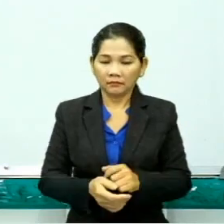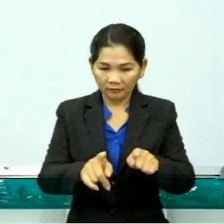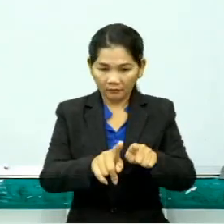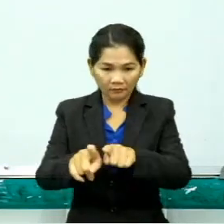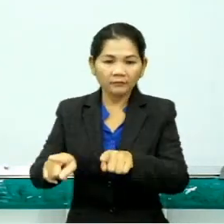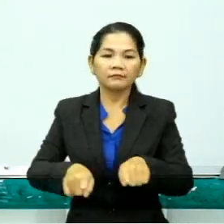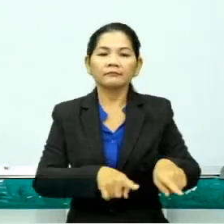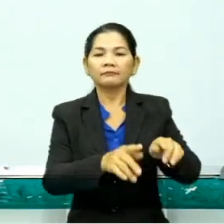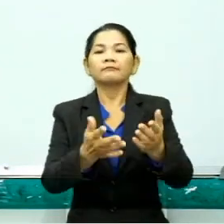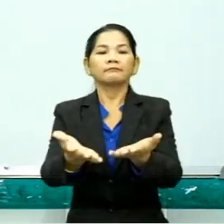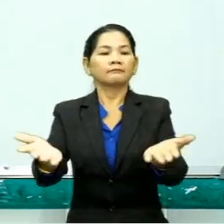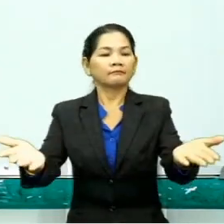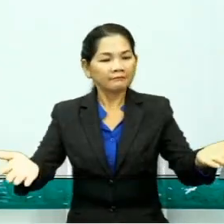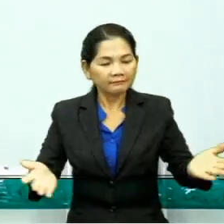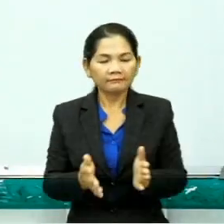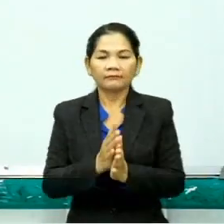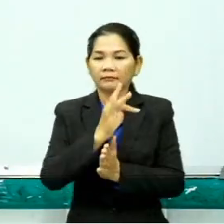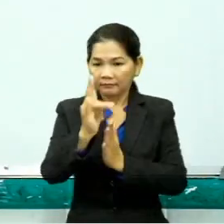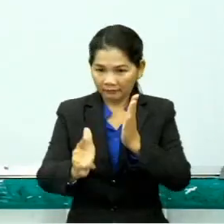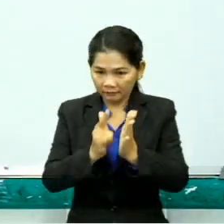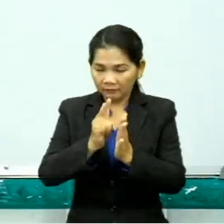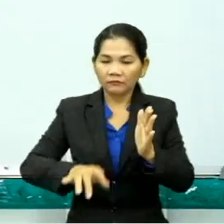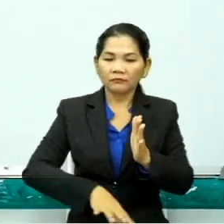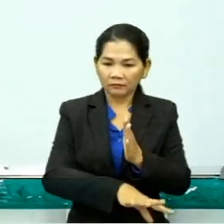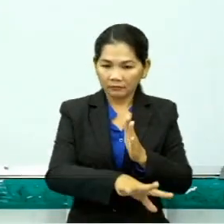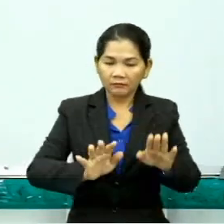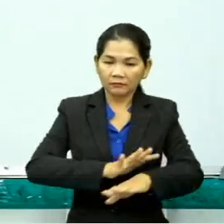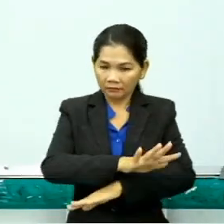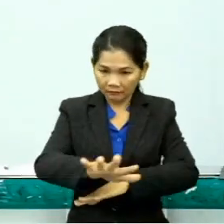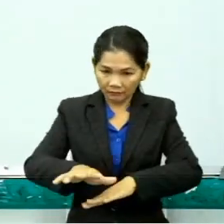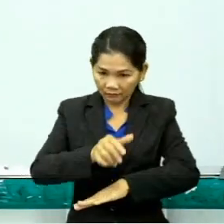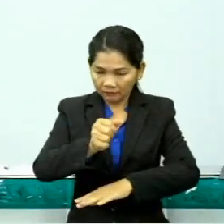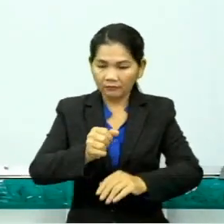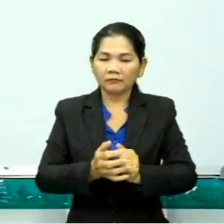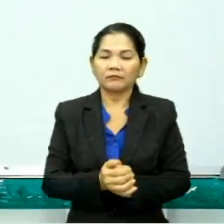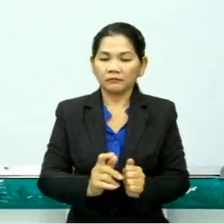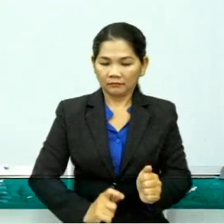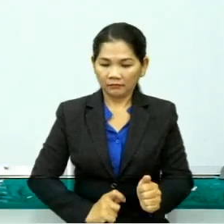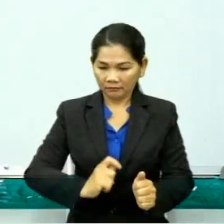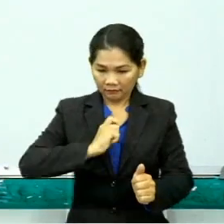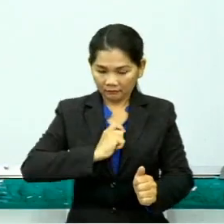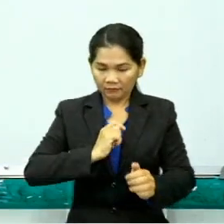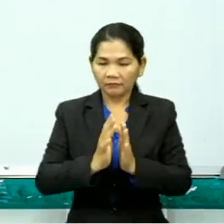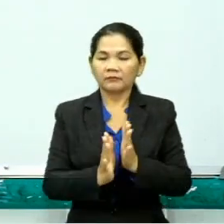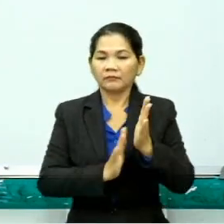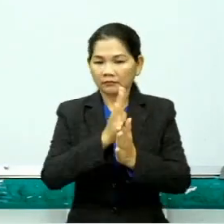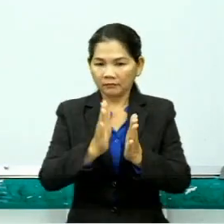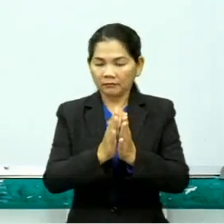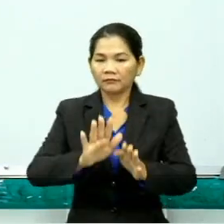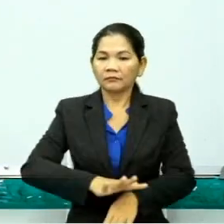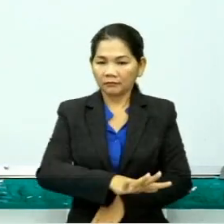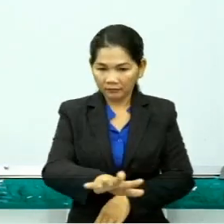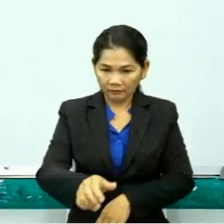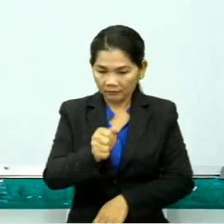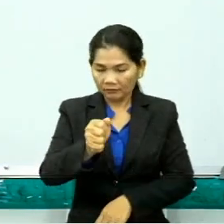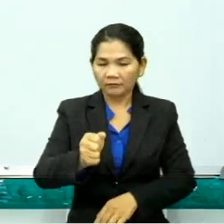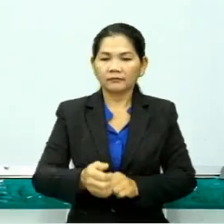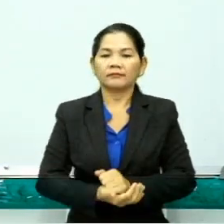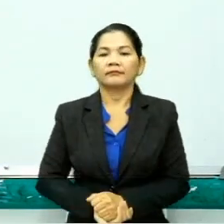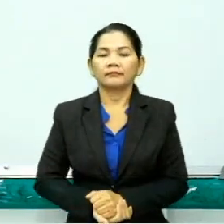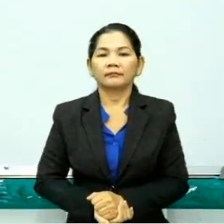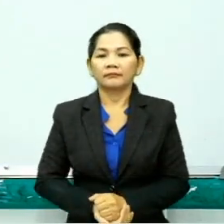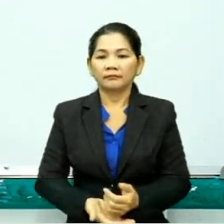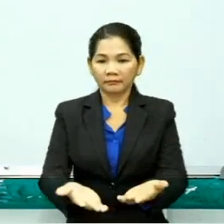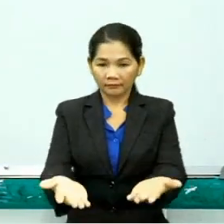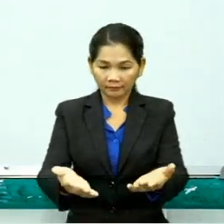nẹt kêu chẳng ta cứ sơ tái chiếc pro chiếc chốn khmai pro dưỡng luôn nơi nóng chà pro tế cóm bụi chia na con á